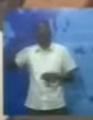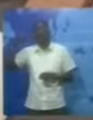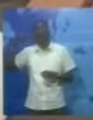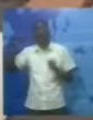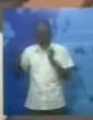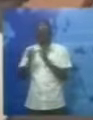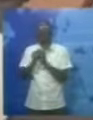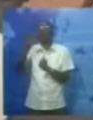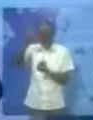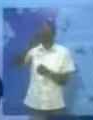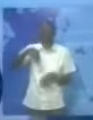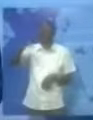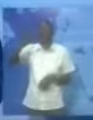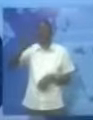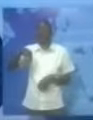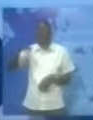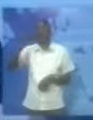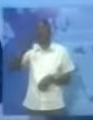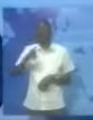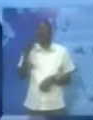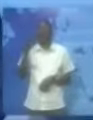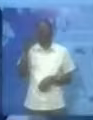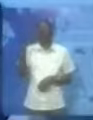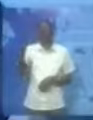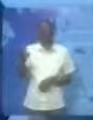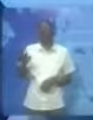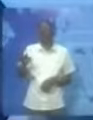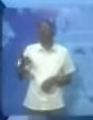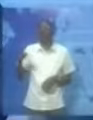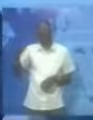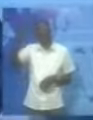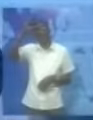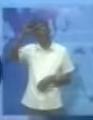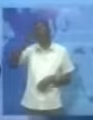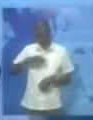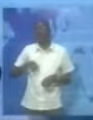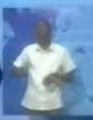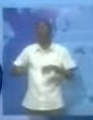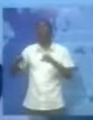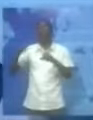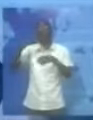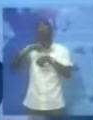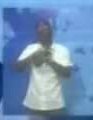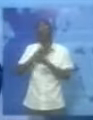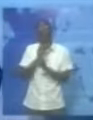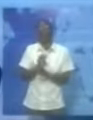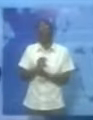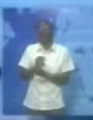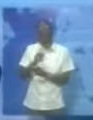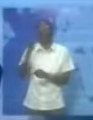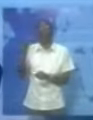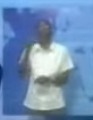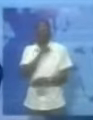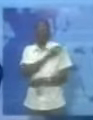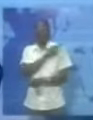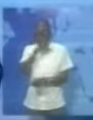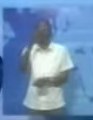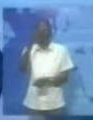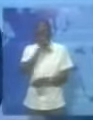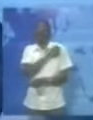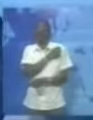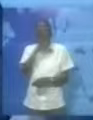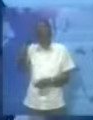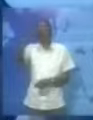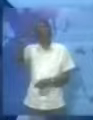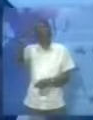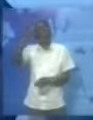la peinture. Et voici un homme qui continue d'écrire son histoire, Martin Thierry. C'est un nom connu